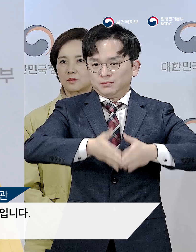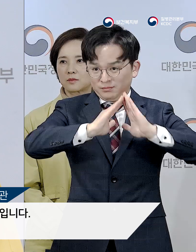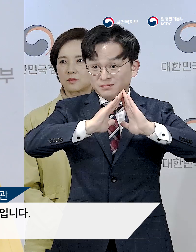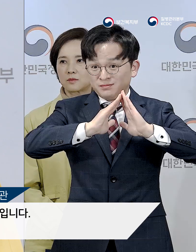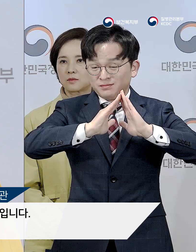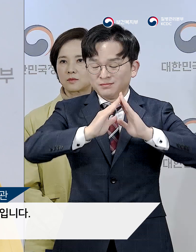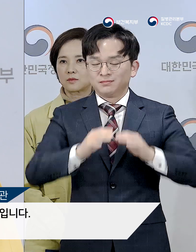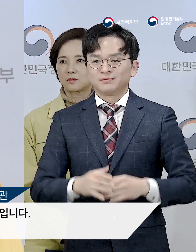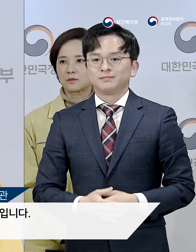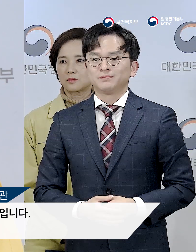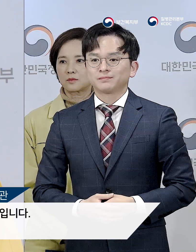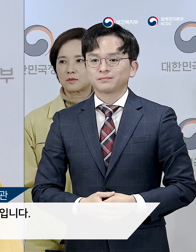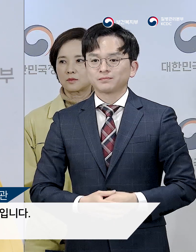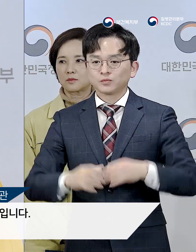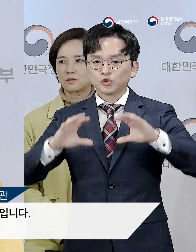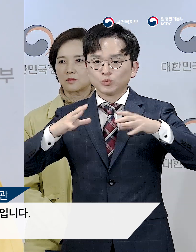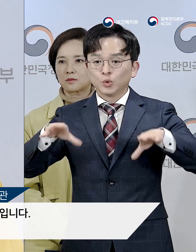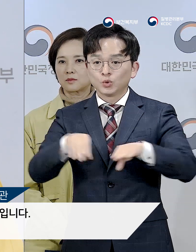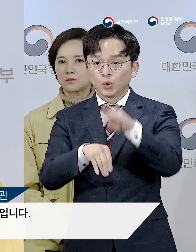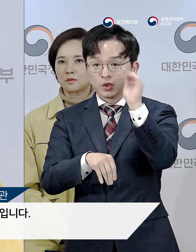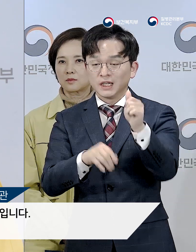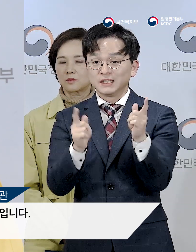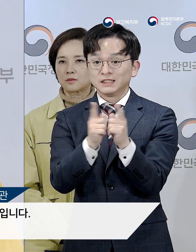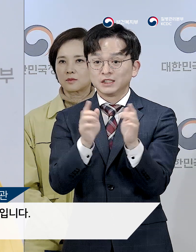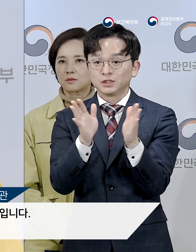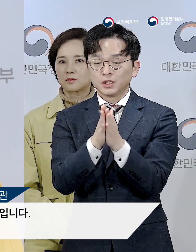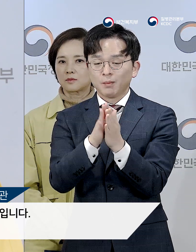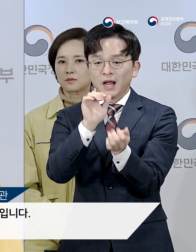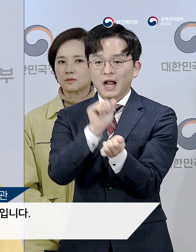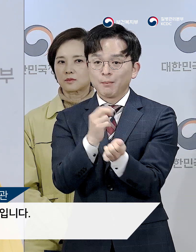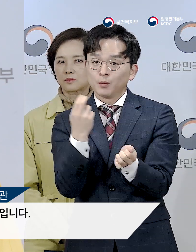국무총리가 본부장을 직접 맡는 것은 최초의 사례입니다.